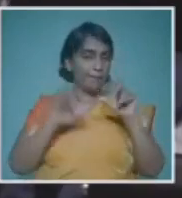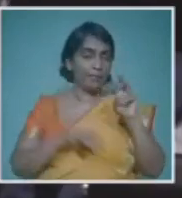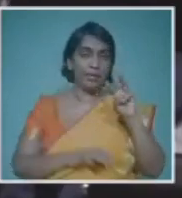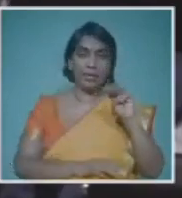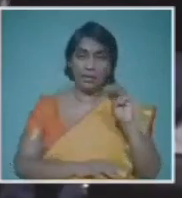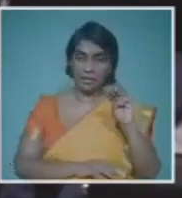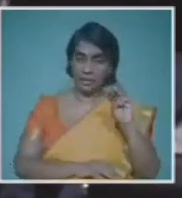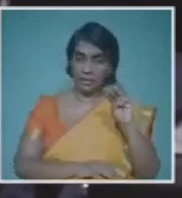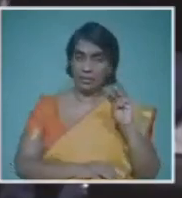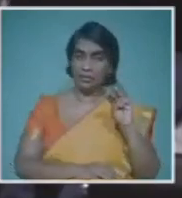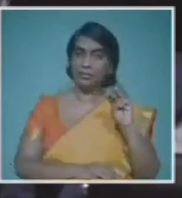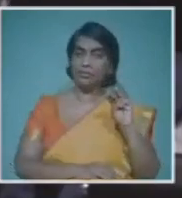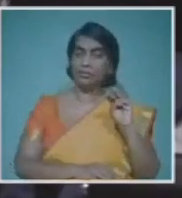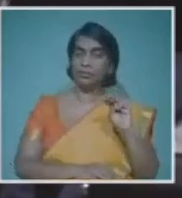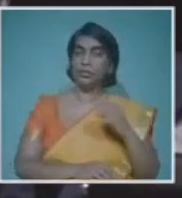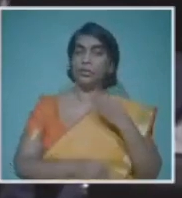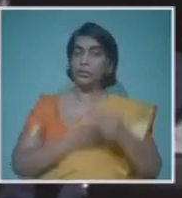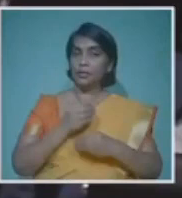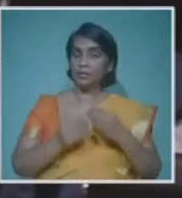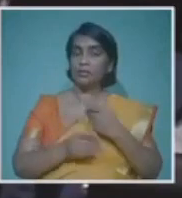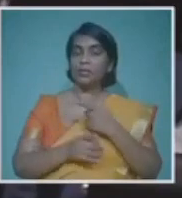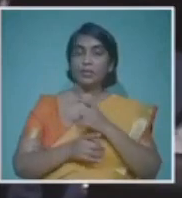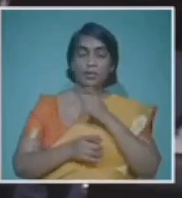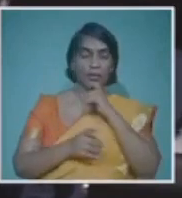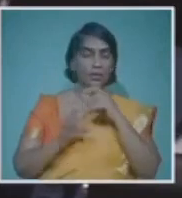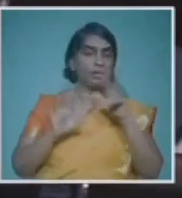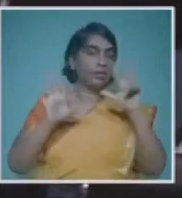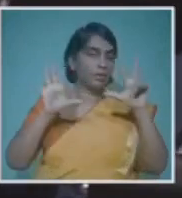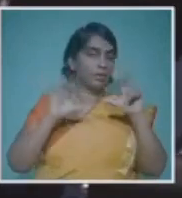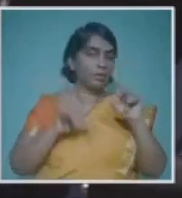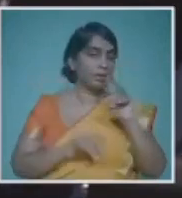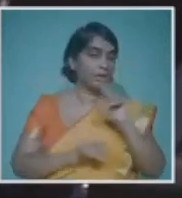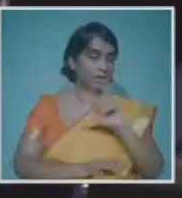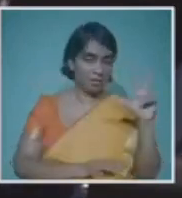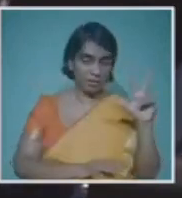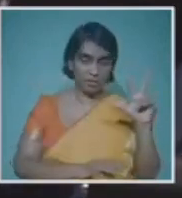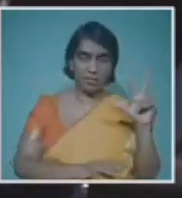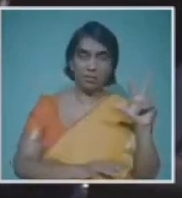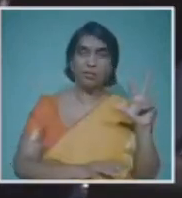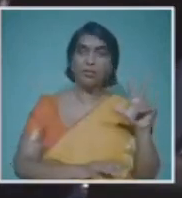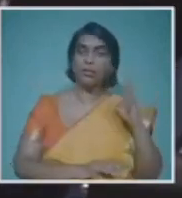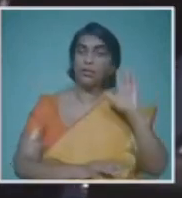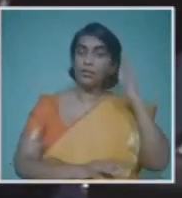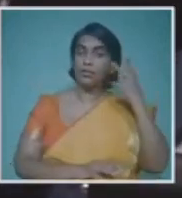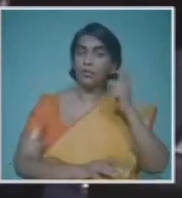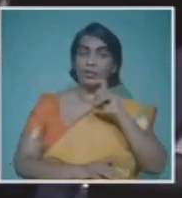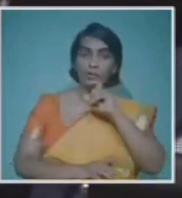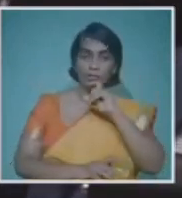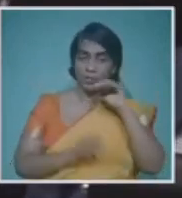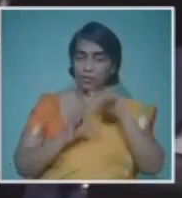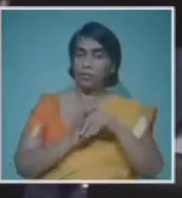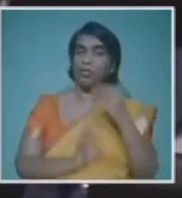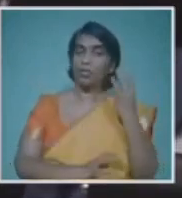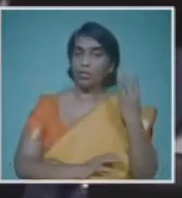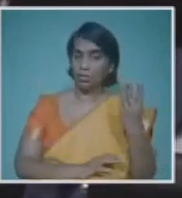7,030ක්, වාණිජ මහාධිකරණයේ 8,018ක්, විශේෂ මහාධිකරණවල